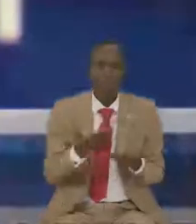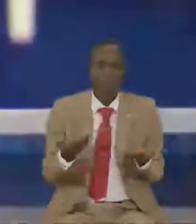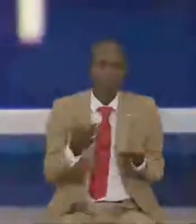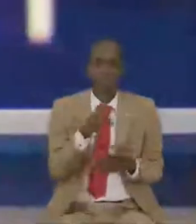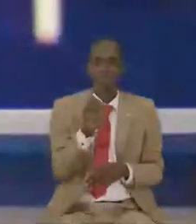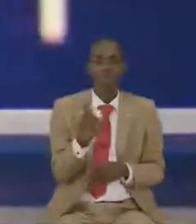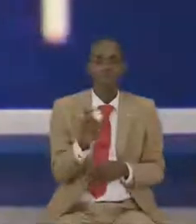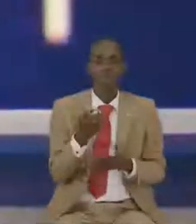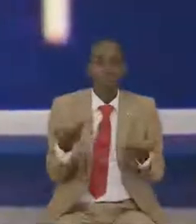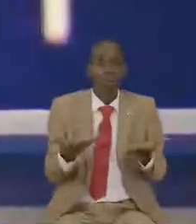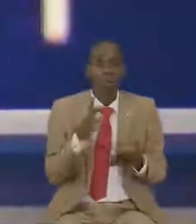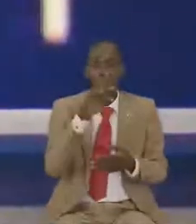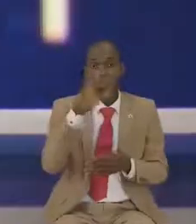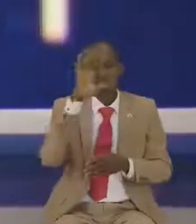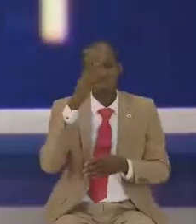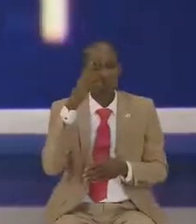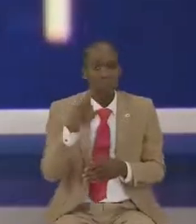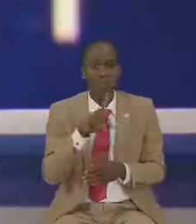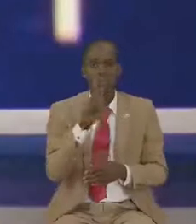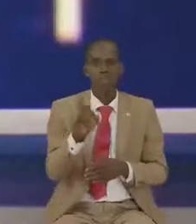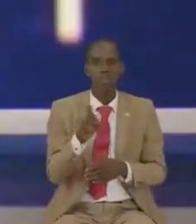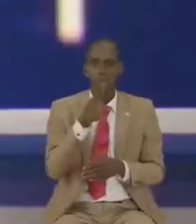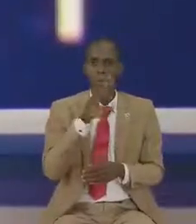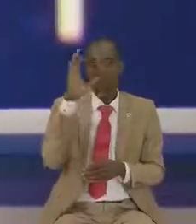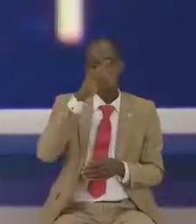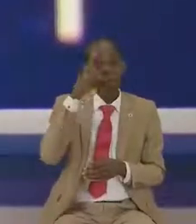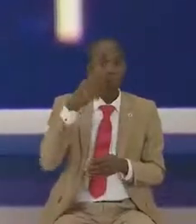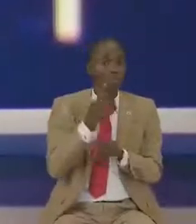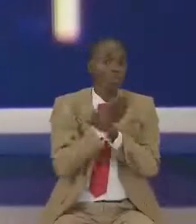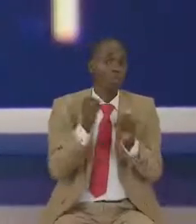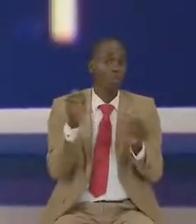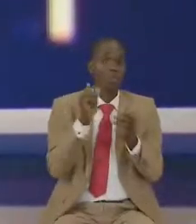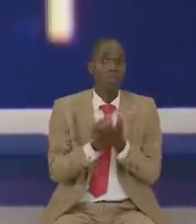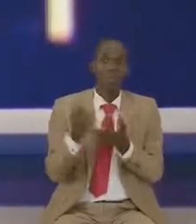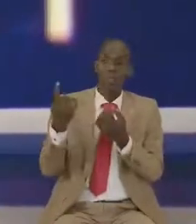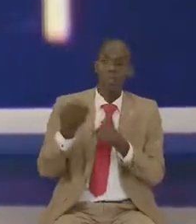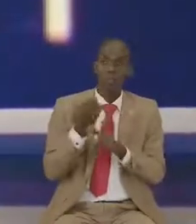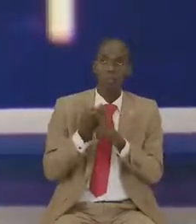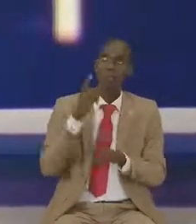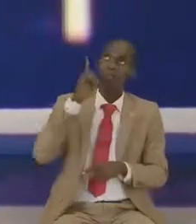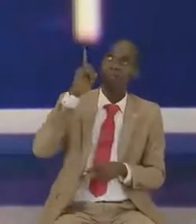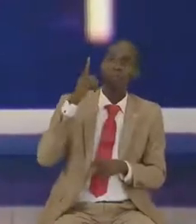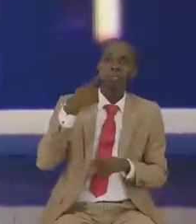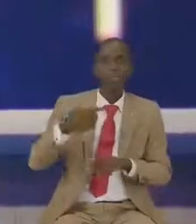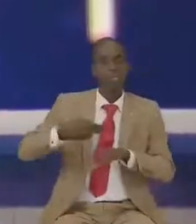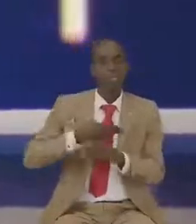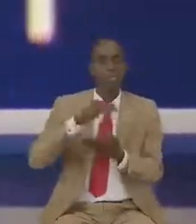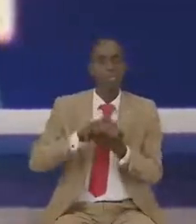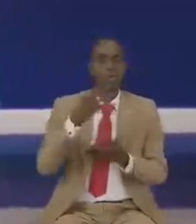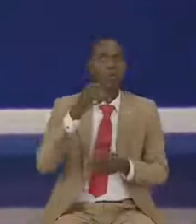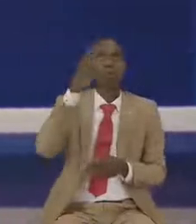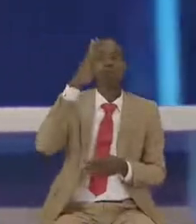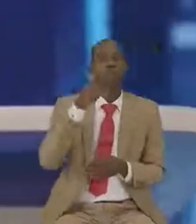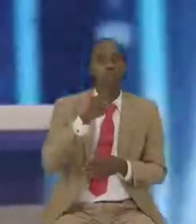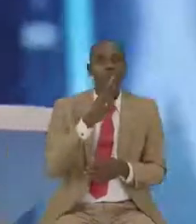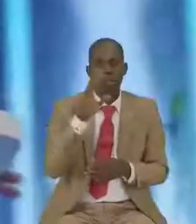Et il leur dit, que cherchez-vous? Qu'est-ce que tu cherches? Tu cherches le salut qui provient de